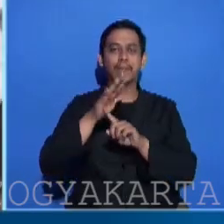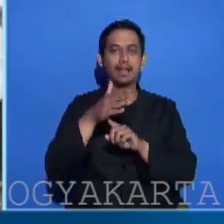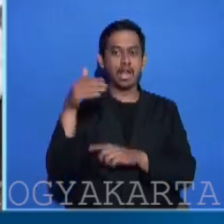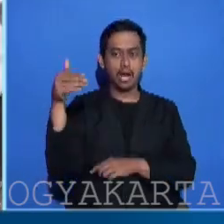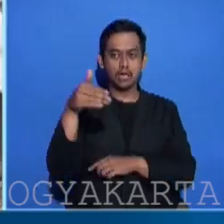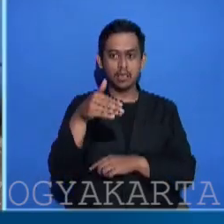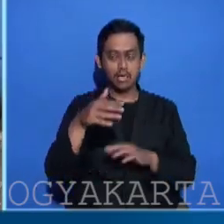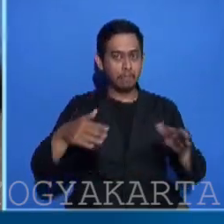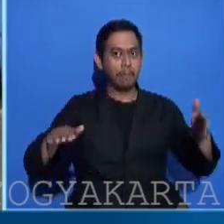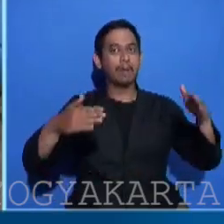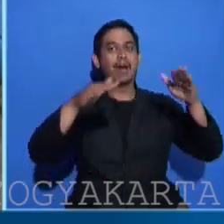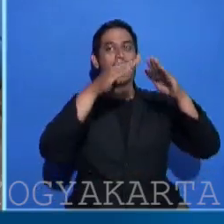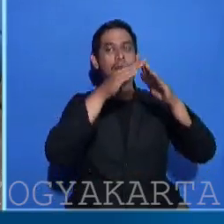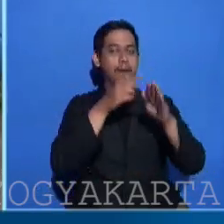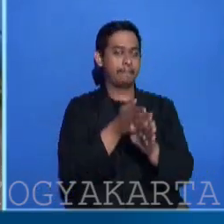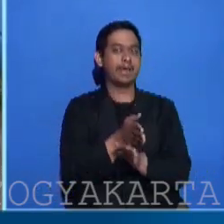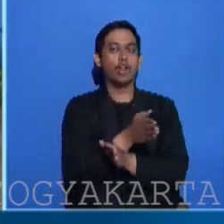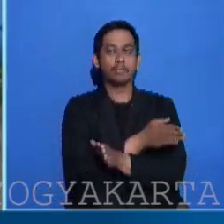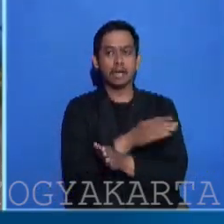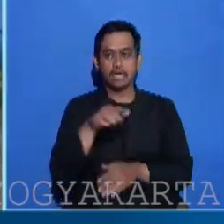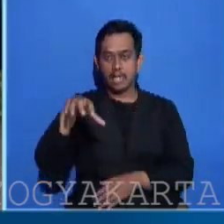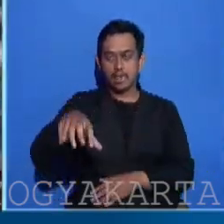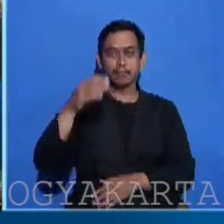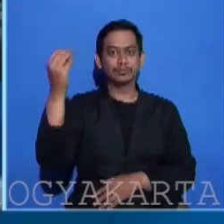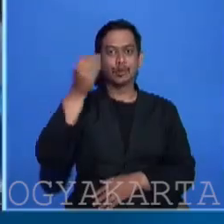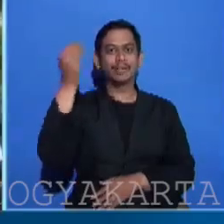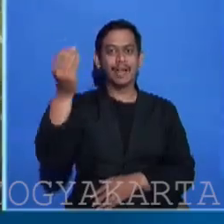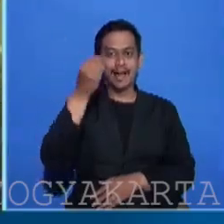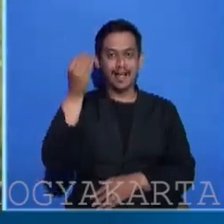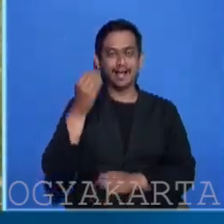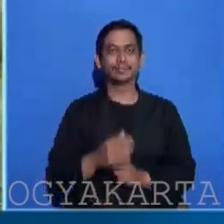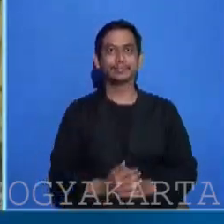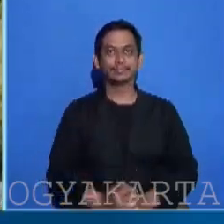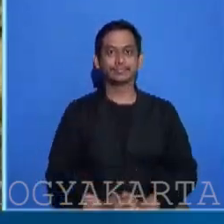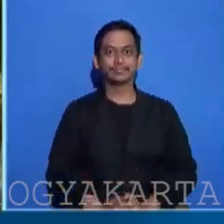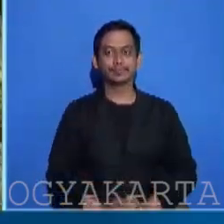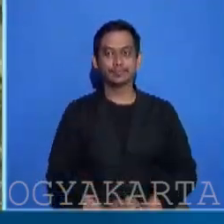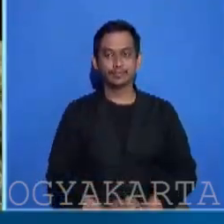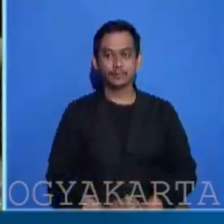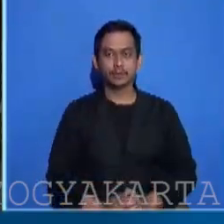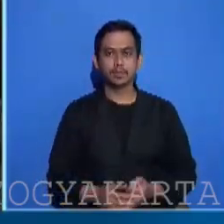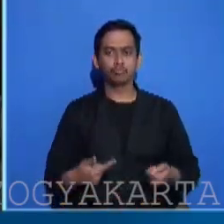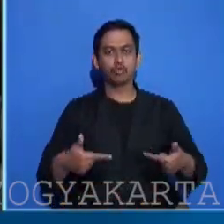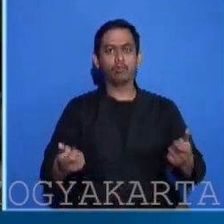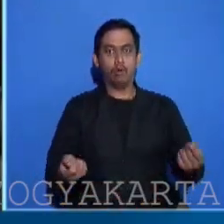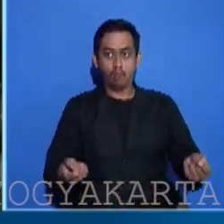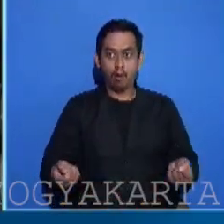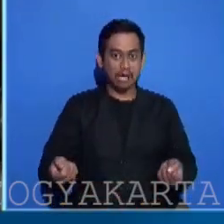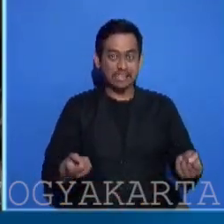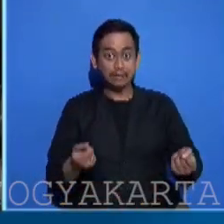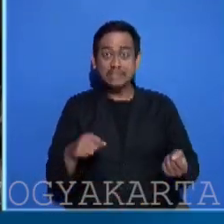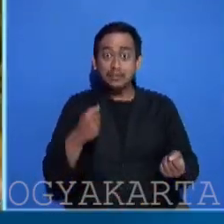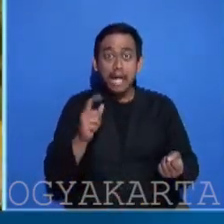setelah sebelumnya berwisata ke objek wisata Ketepas. Diduga tak menguasai medan dan rem bus tidak berfungsi